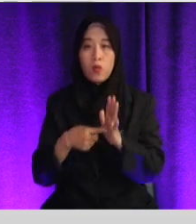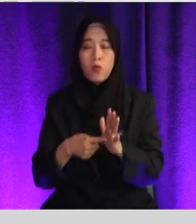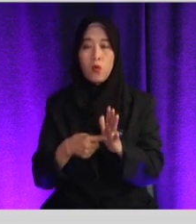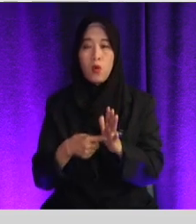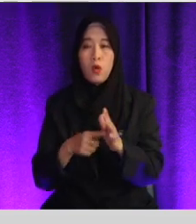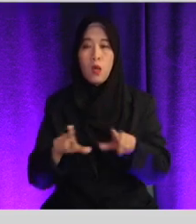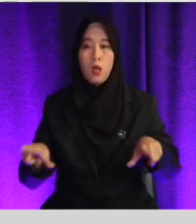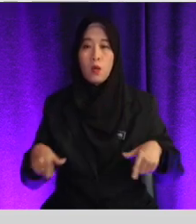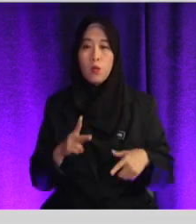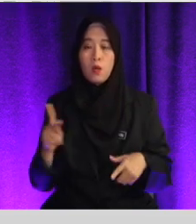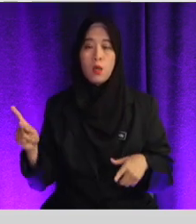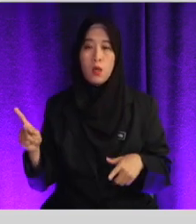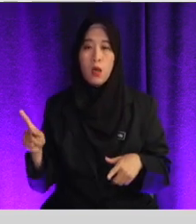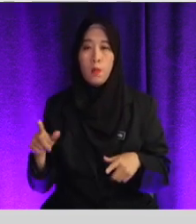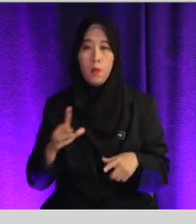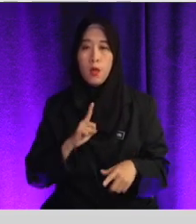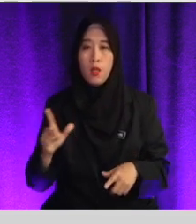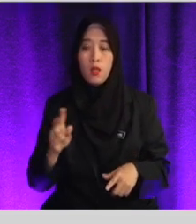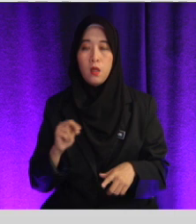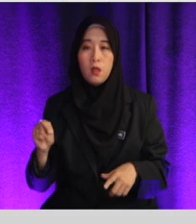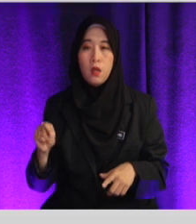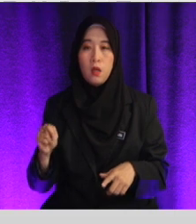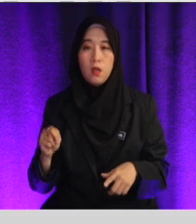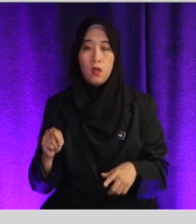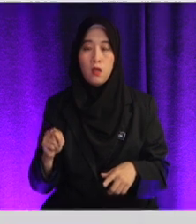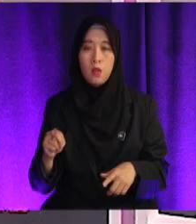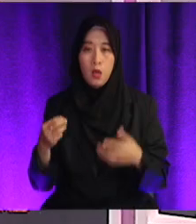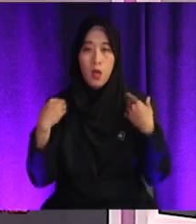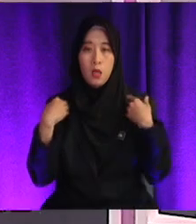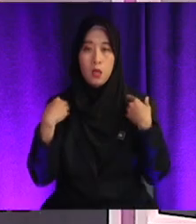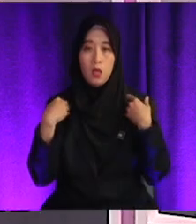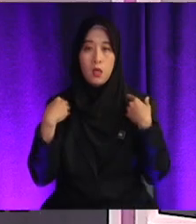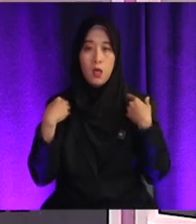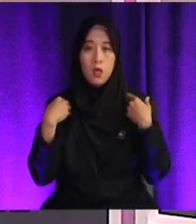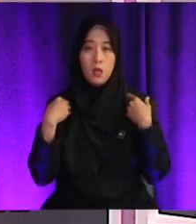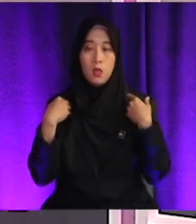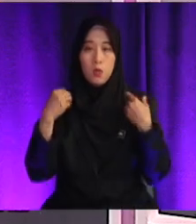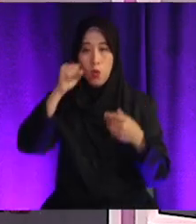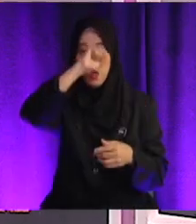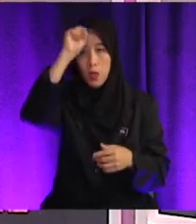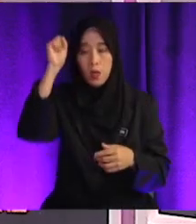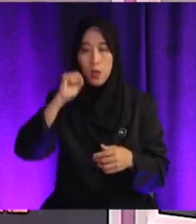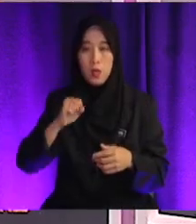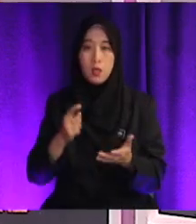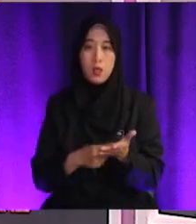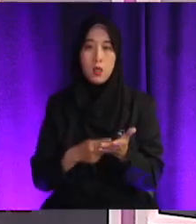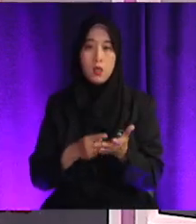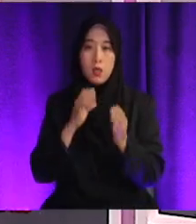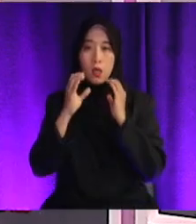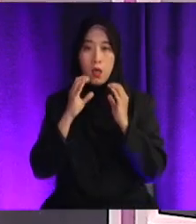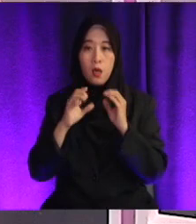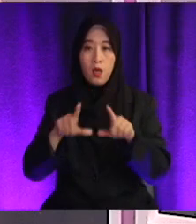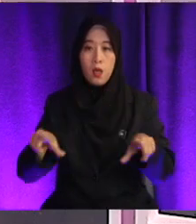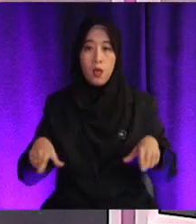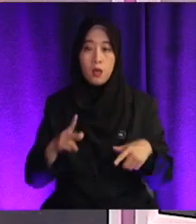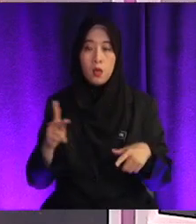pelarasan SIFA. Jadi kadang-kadang ada skema soalan, betul lah skema soalan kan. Kadang-kadang dia ada cakap lakukan